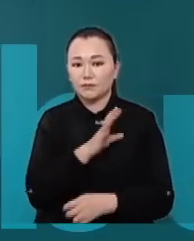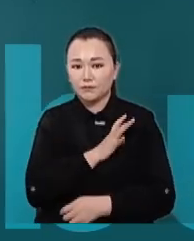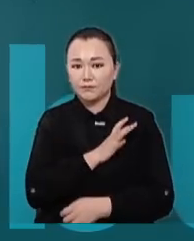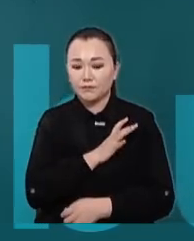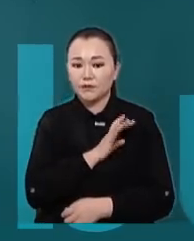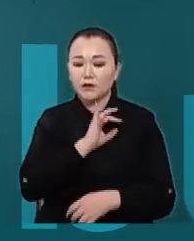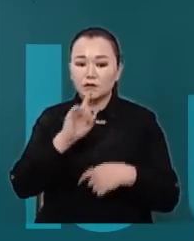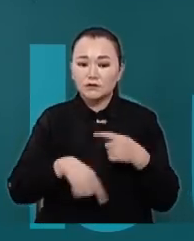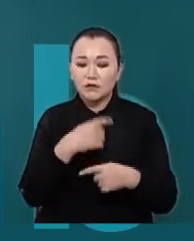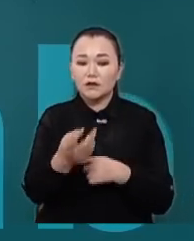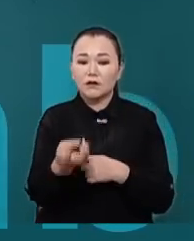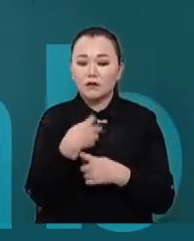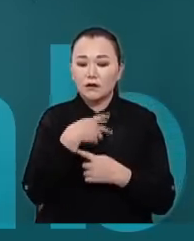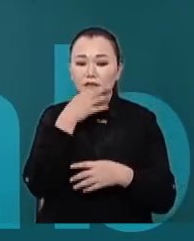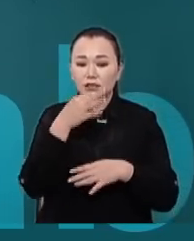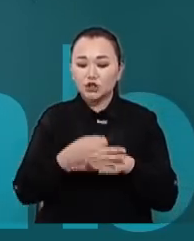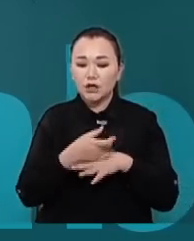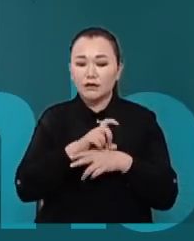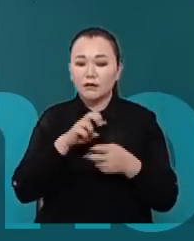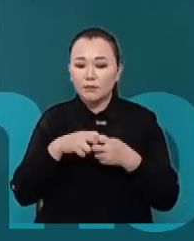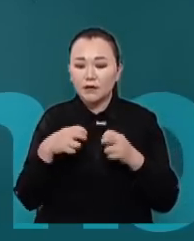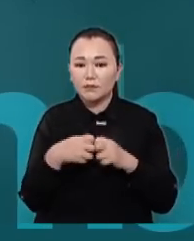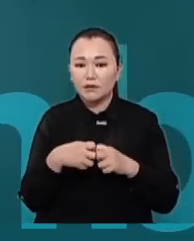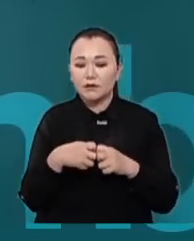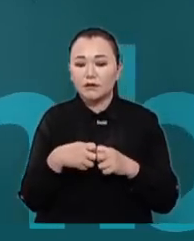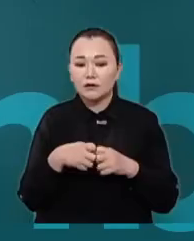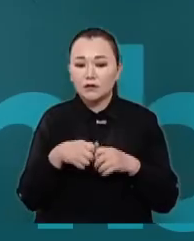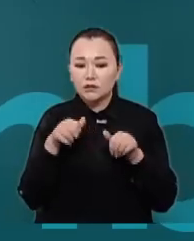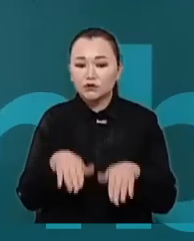Енді келесіздерді қараңыз. Енді осы проблема шешілді президент деп